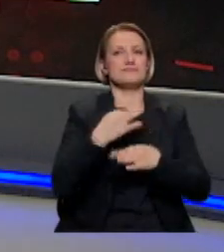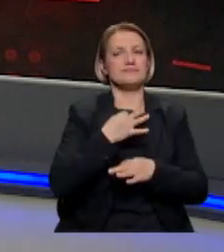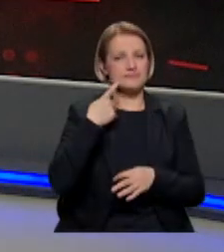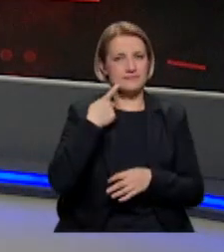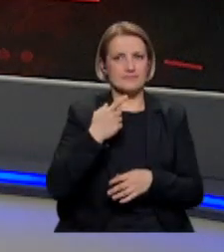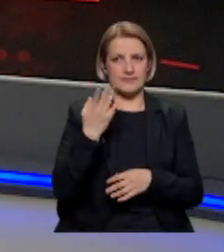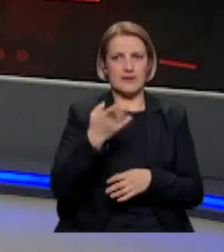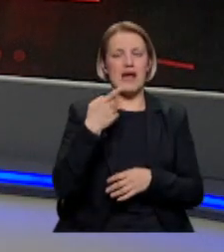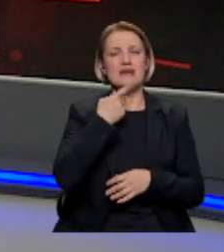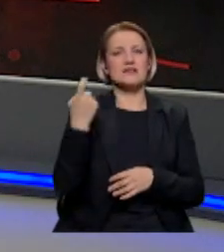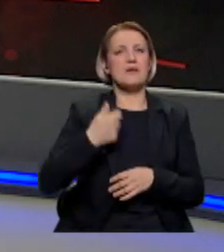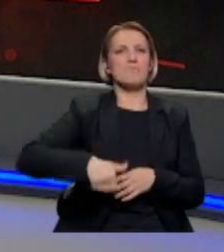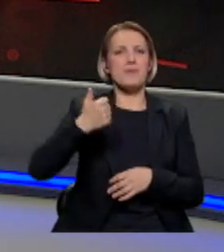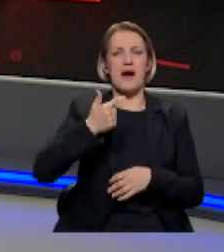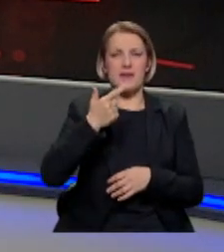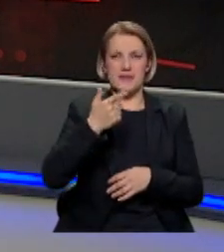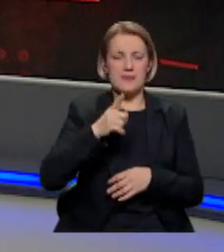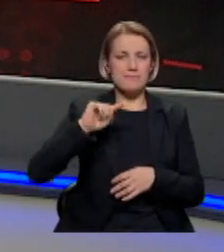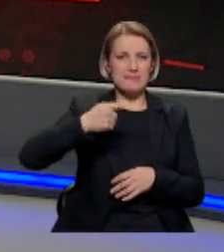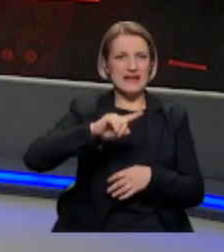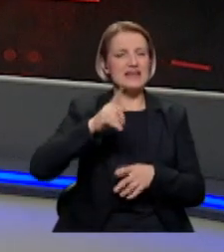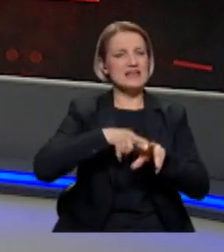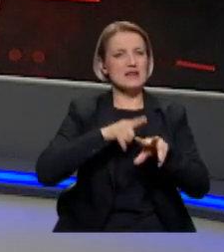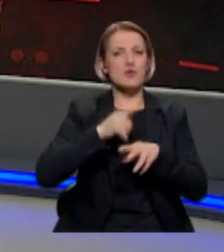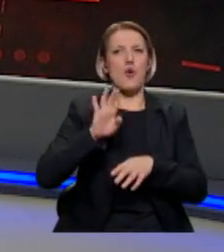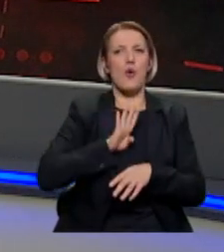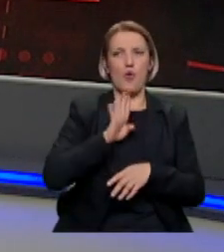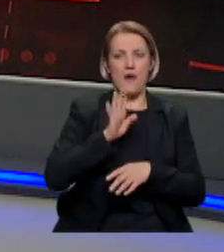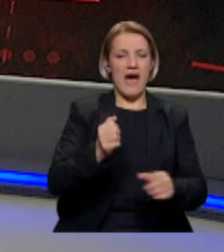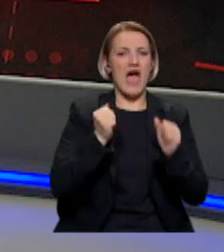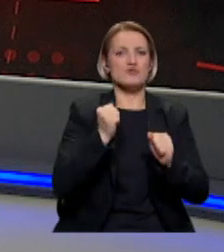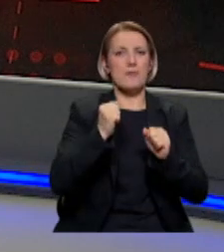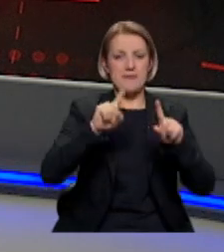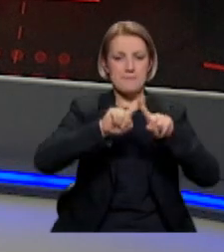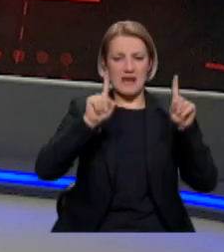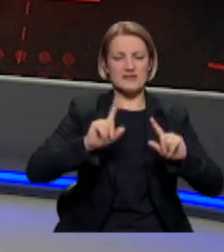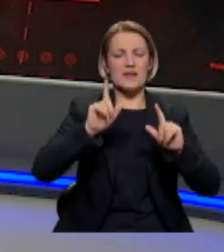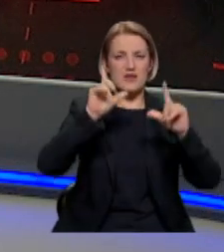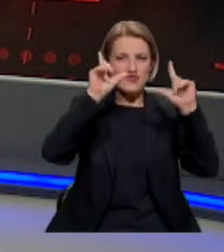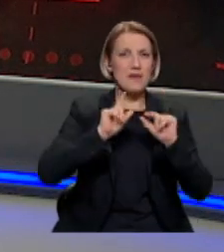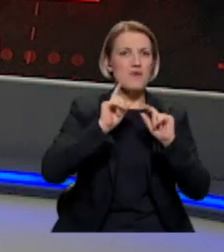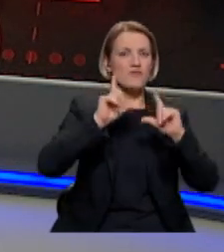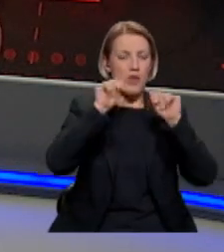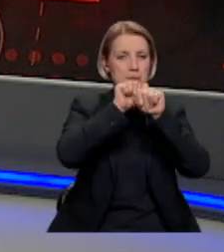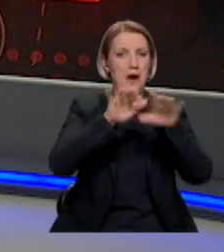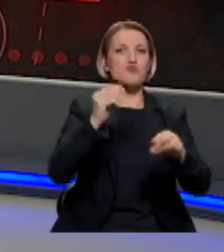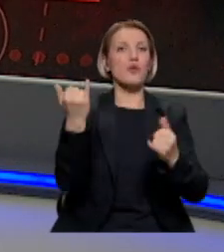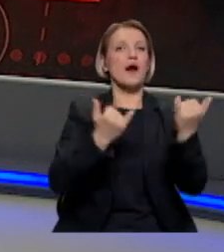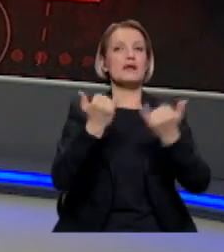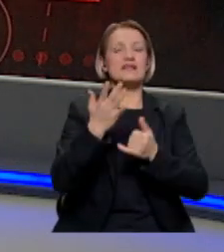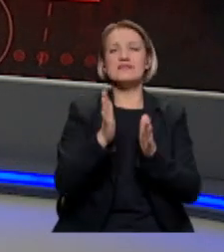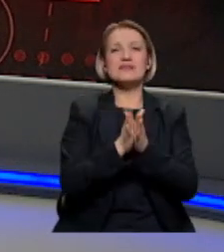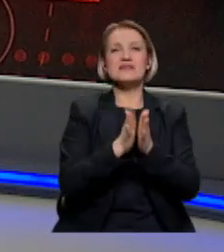Eski Başbakan Binali Yıldırım'ın oğlu Erkam Yıldırım'ın Erzurum'da bir mağazada otururken çekilmiş fotoğrafı çok tartışıldı. Çünkü